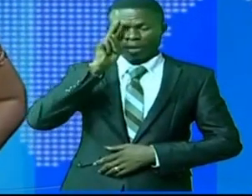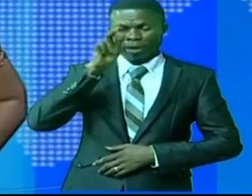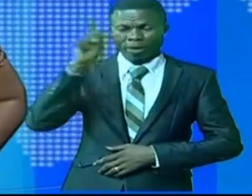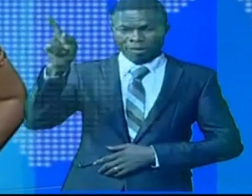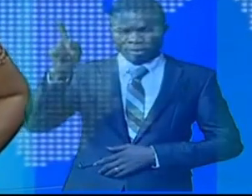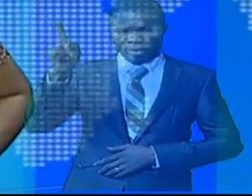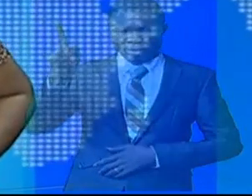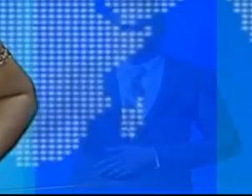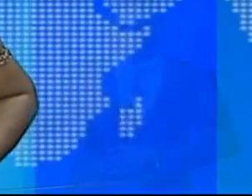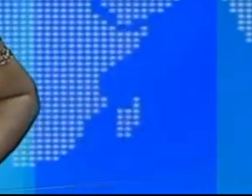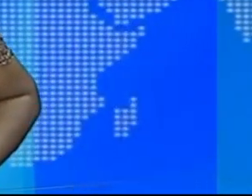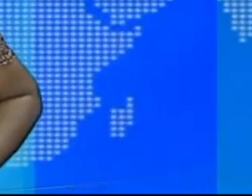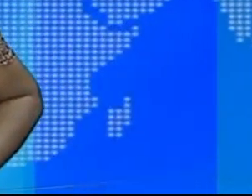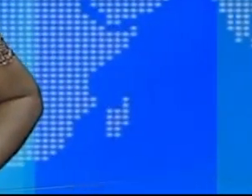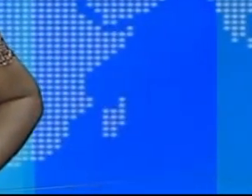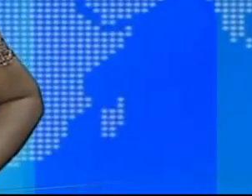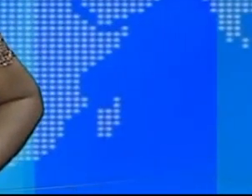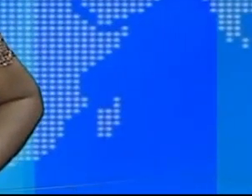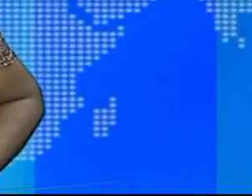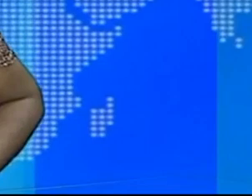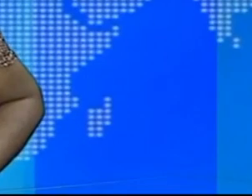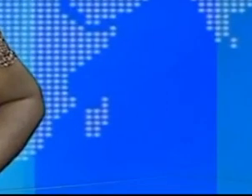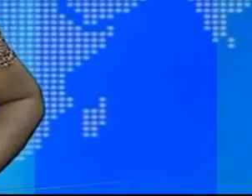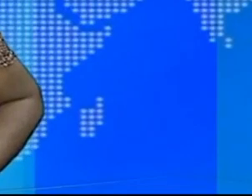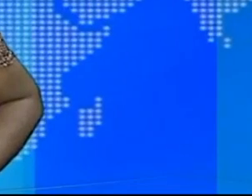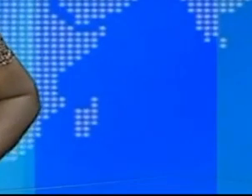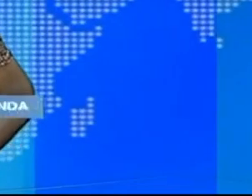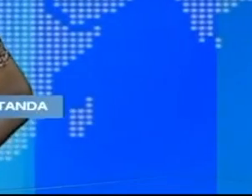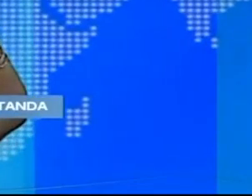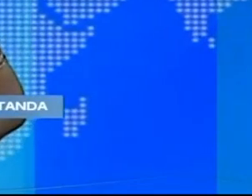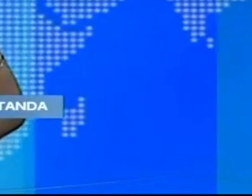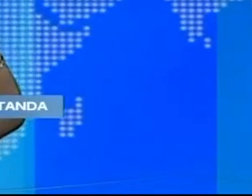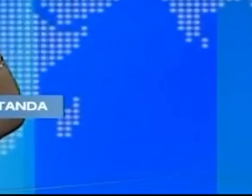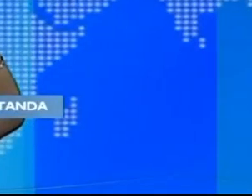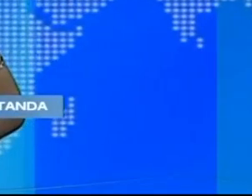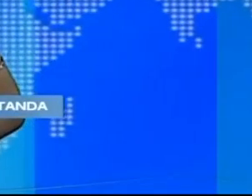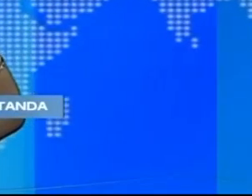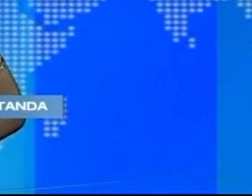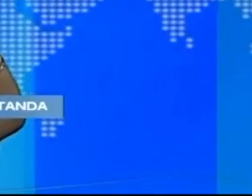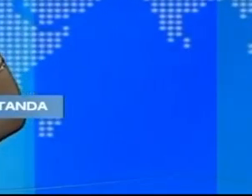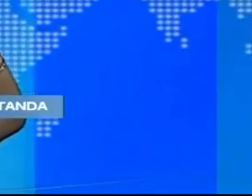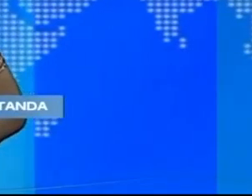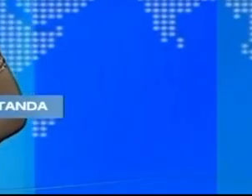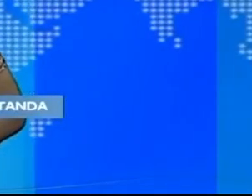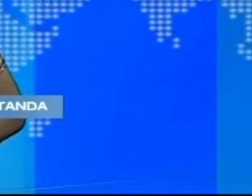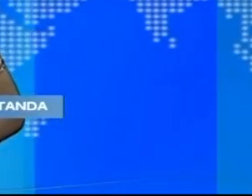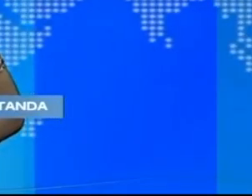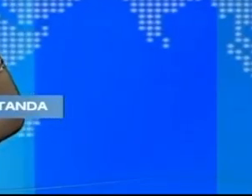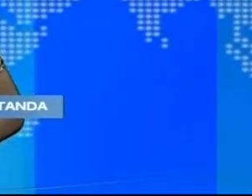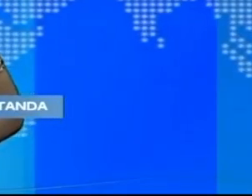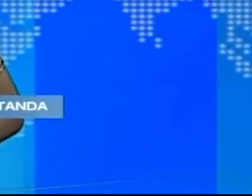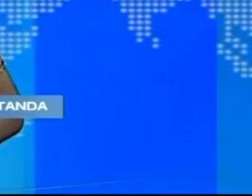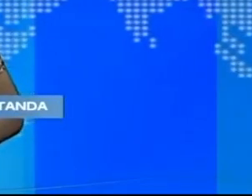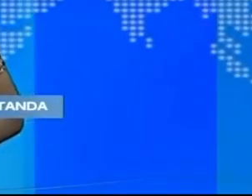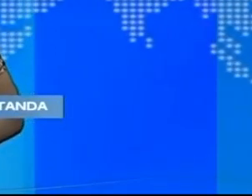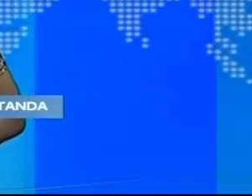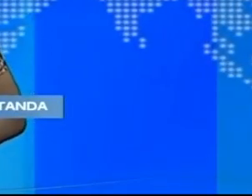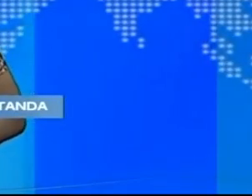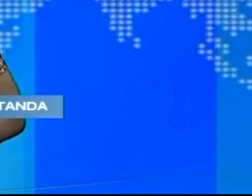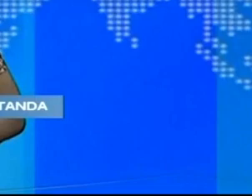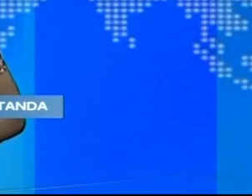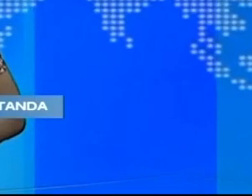la RTNC, de la finale de la Coupe de la Confédération qui se jouera à Uyo au Nigeria